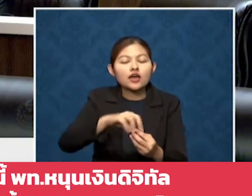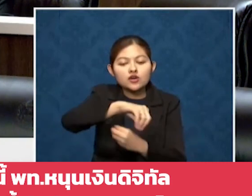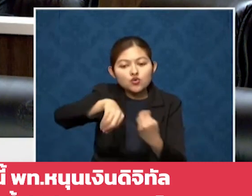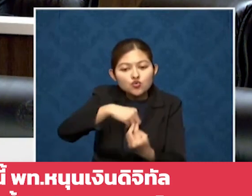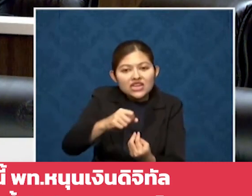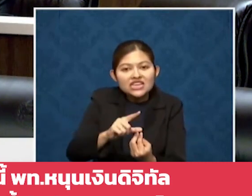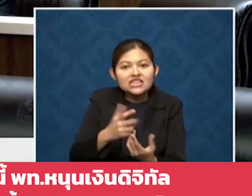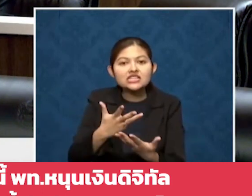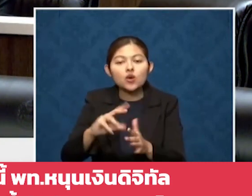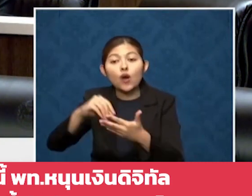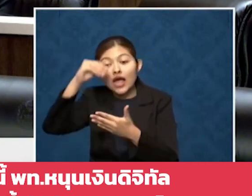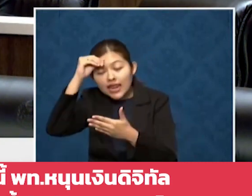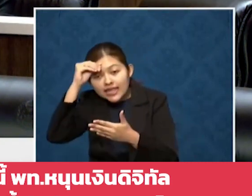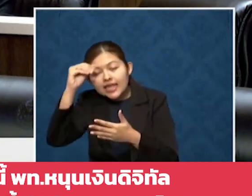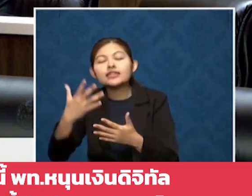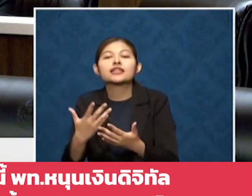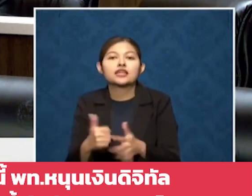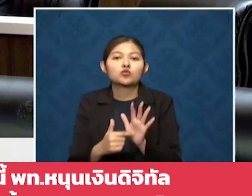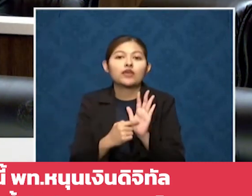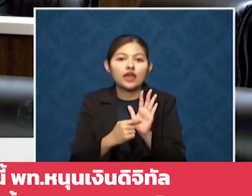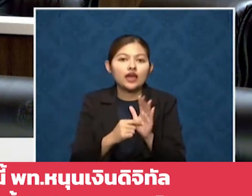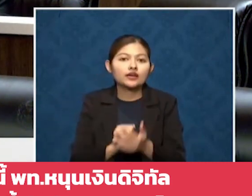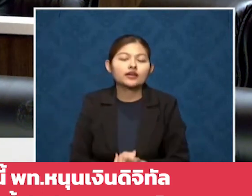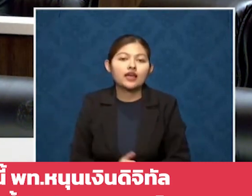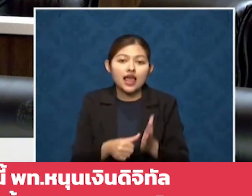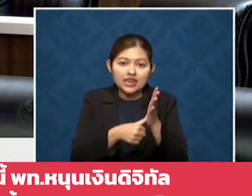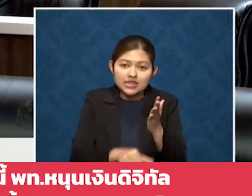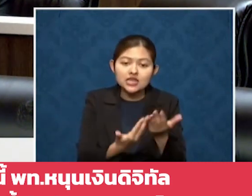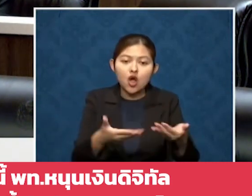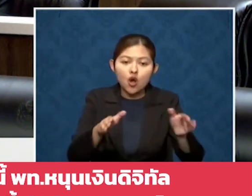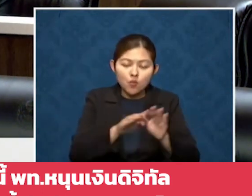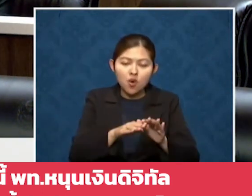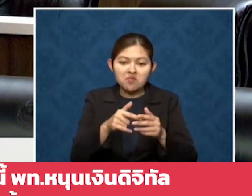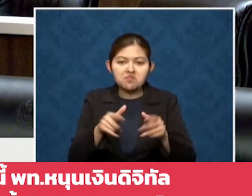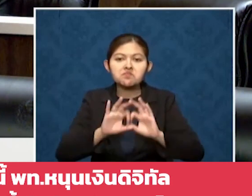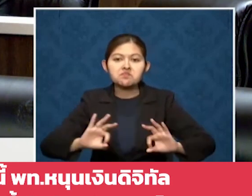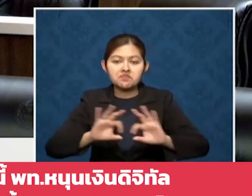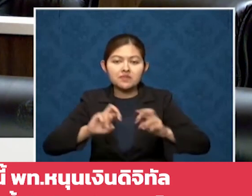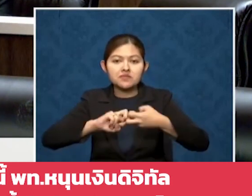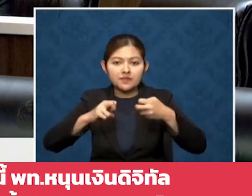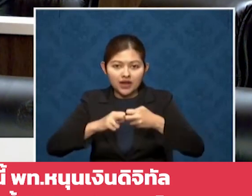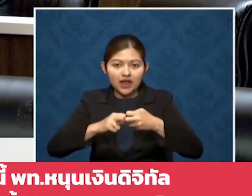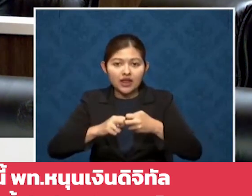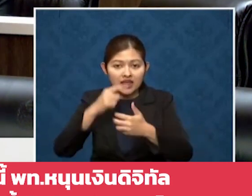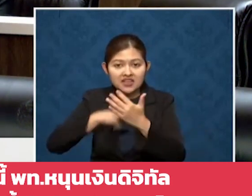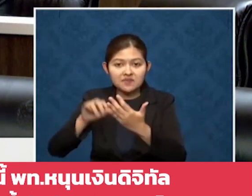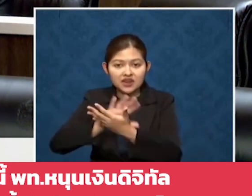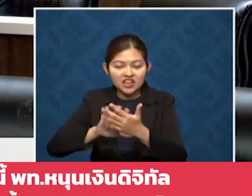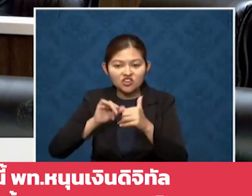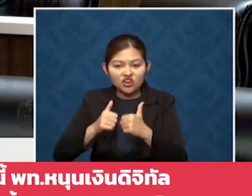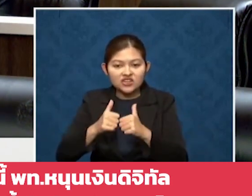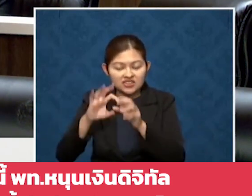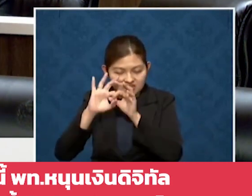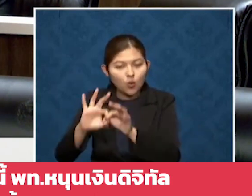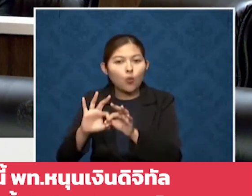รู้ทางการเงินให้ประชาชนเพื่อป้องกันไม่ให้เกิดระเบิดหนี้สินครัวเรือนการหามาตรการที่ช่วยคว